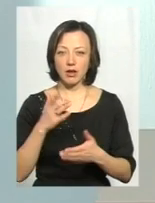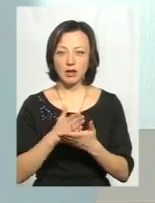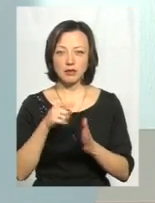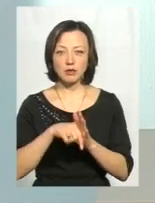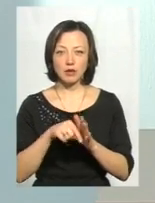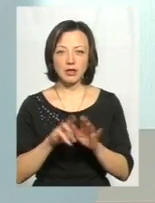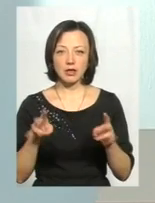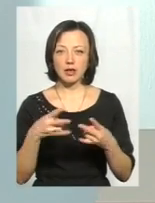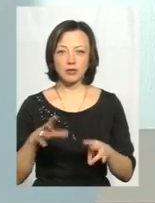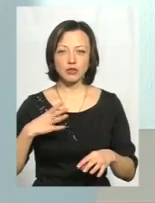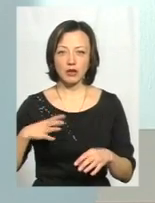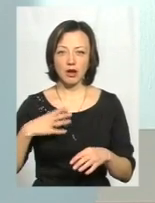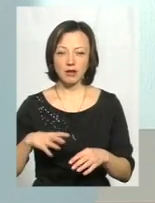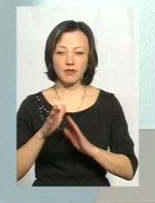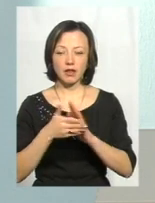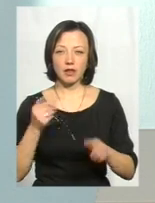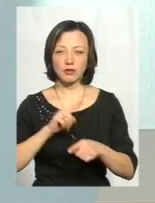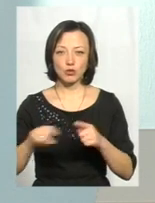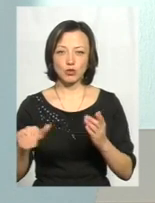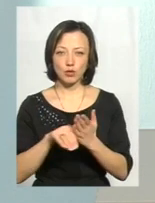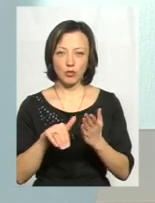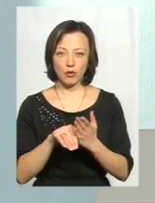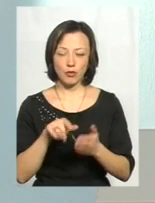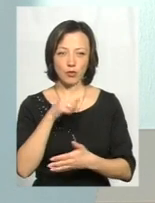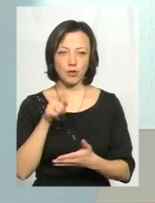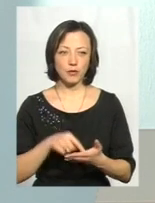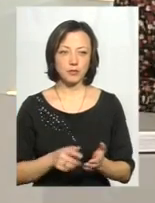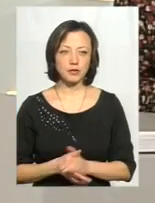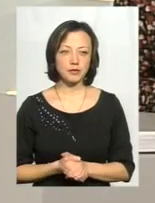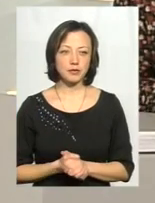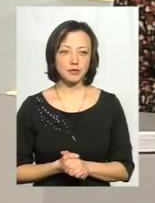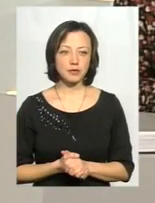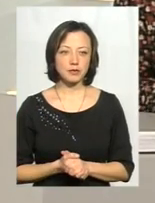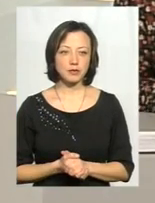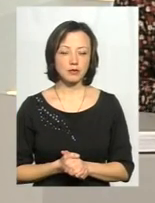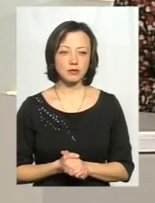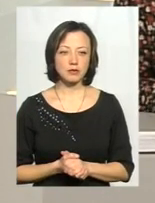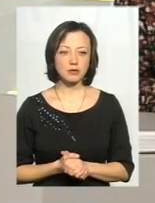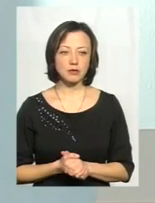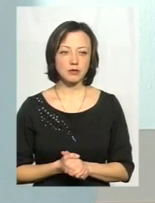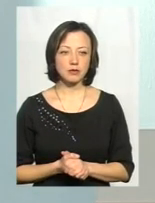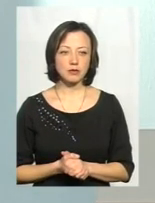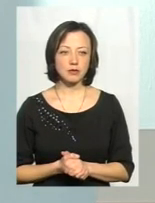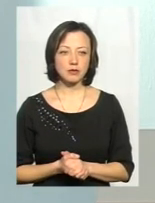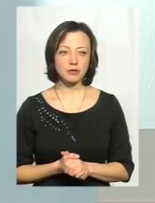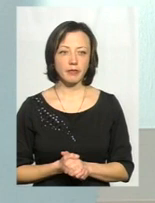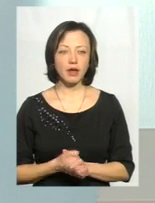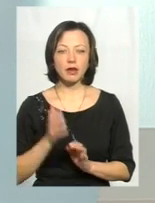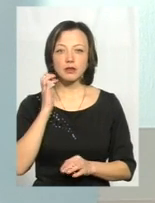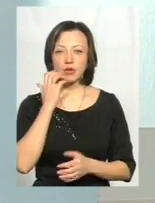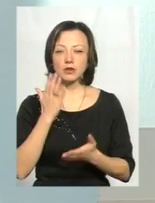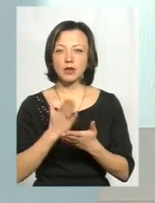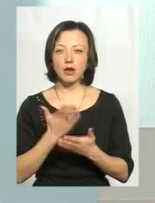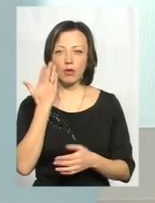за яких вже не варто навіть йти до лікаря, а треба викликати швидку. Ну, серйозними є, коли людина